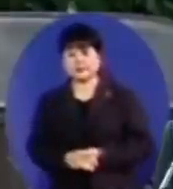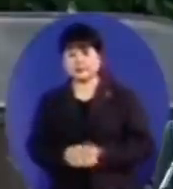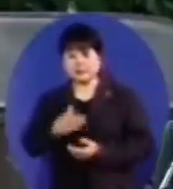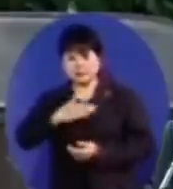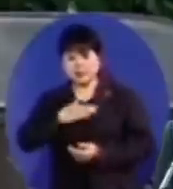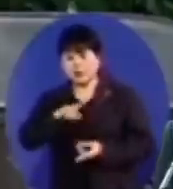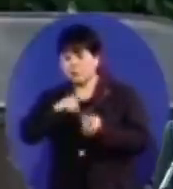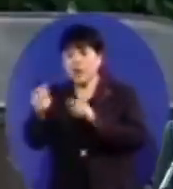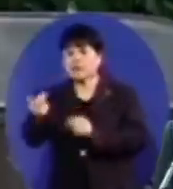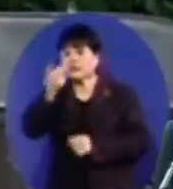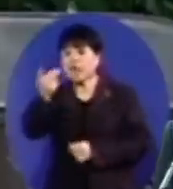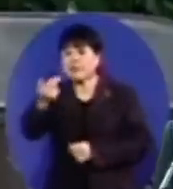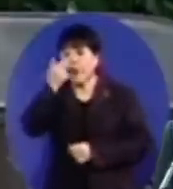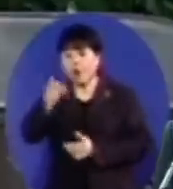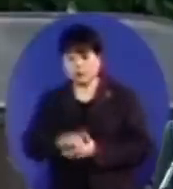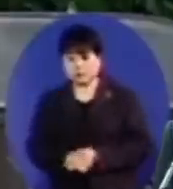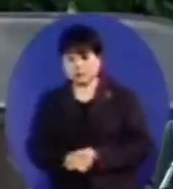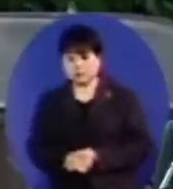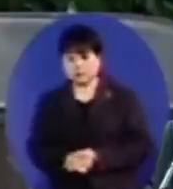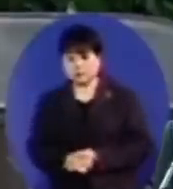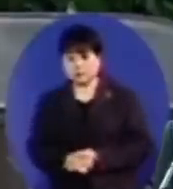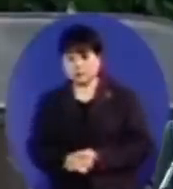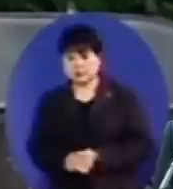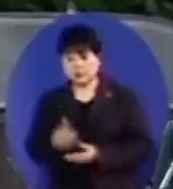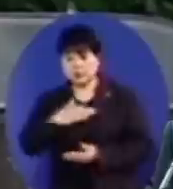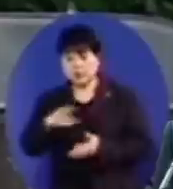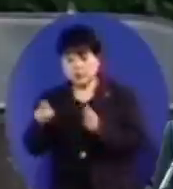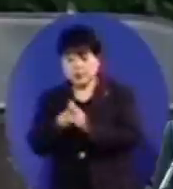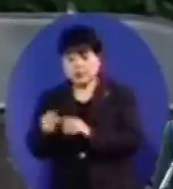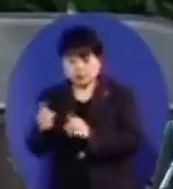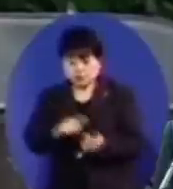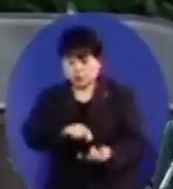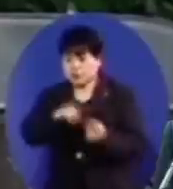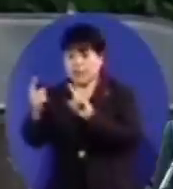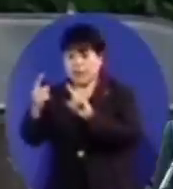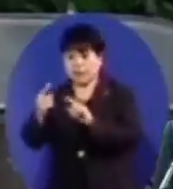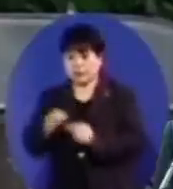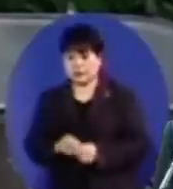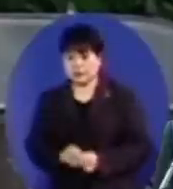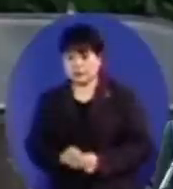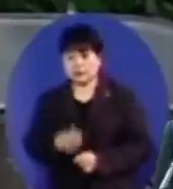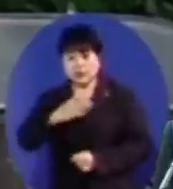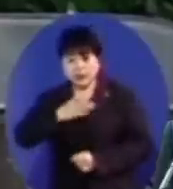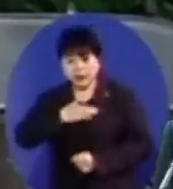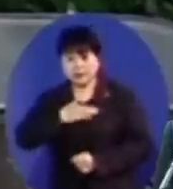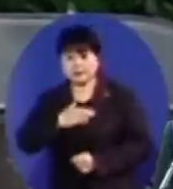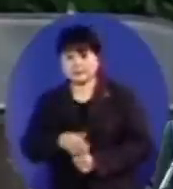나는 부활이요 생명이니 나를 믿는 자는 죽어도 살아. 내가